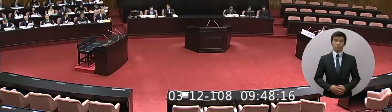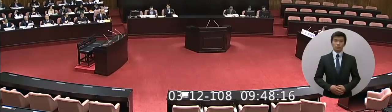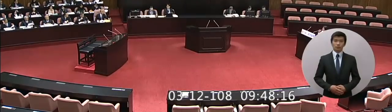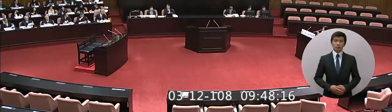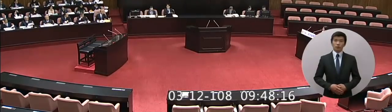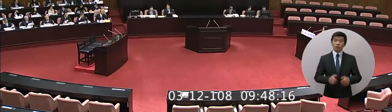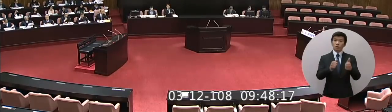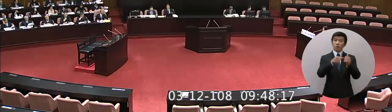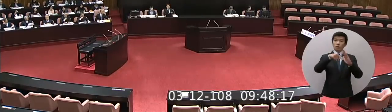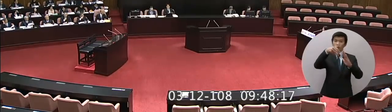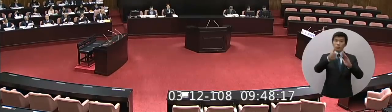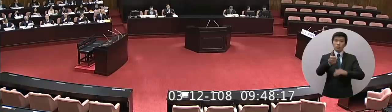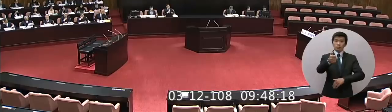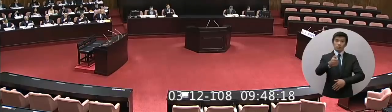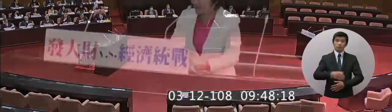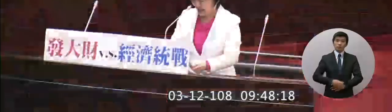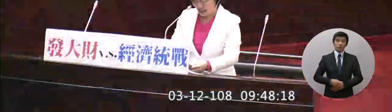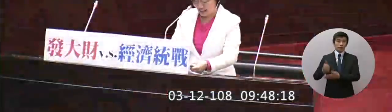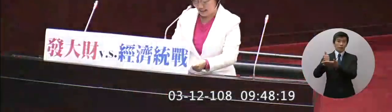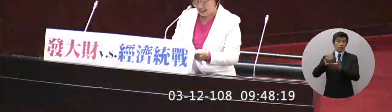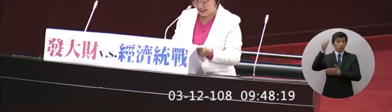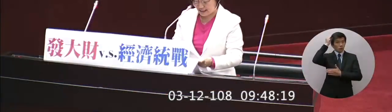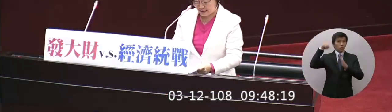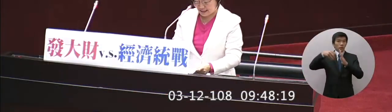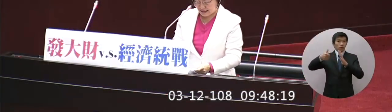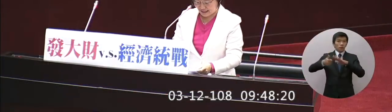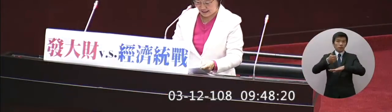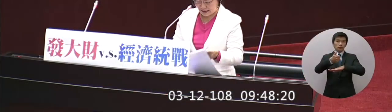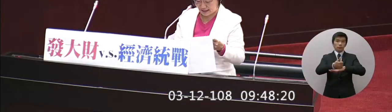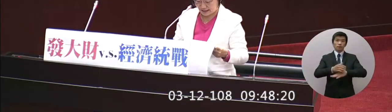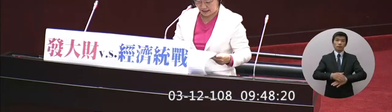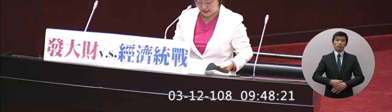谢谢副院长，我可不可以请一下苏院长？ 请苏院长。